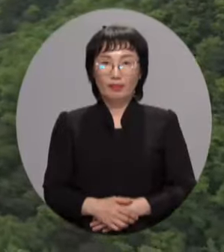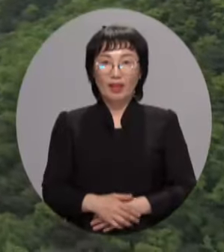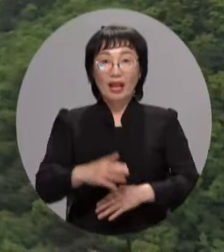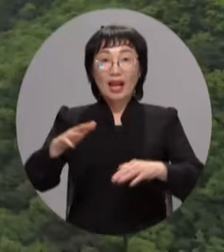가을철이면 단풍을 보러 찾는 관광객들로 넘쳐나는 정읍의 내장산. 1년 내내 등산객이 끊이지 않는 반면